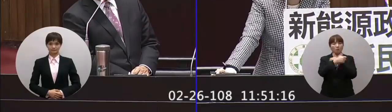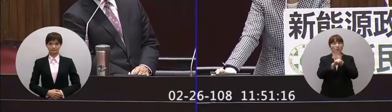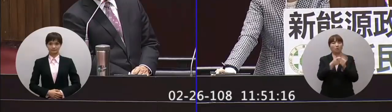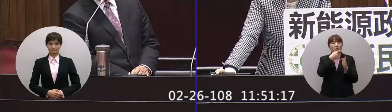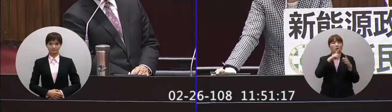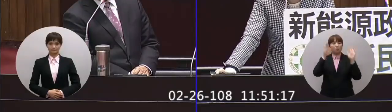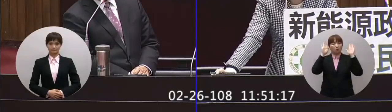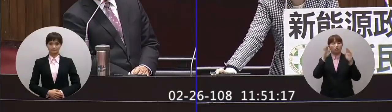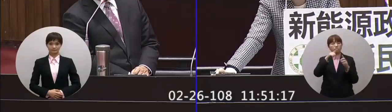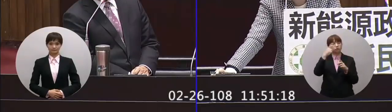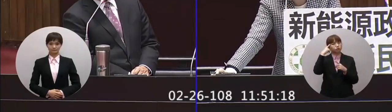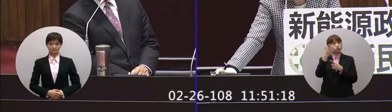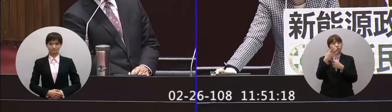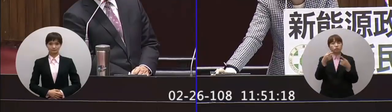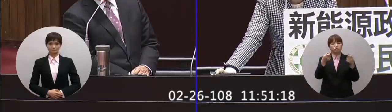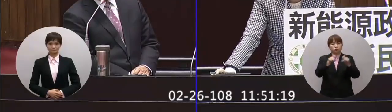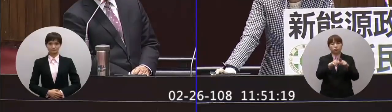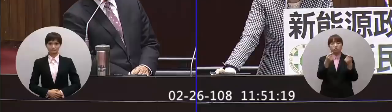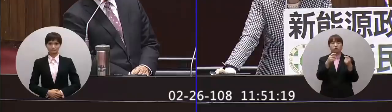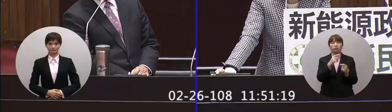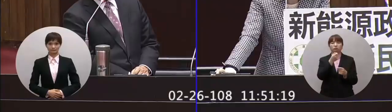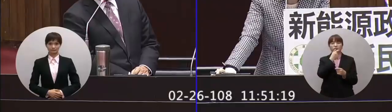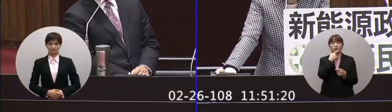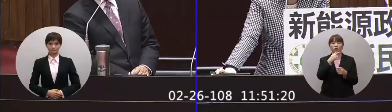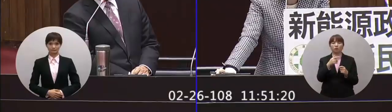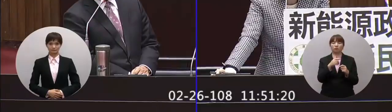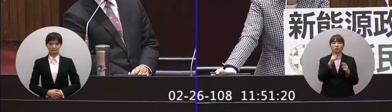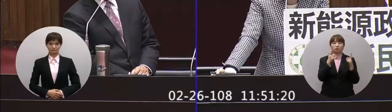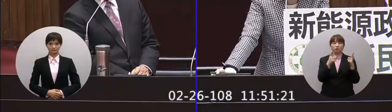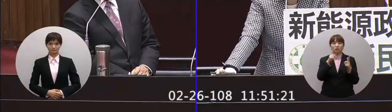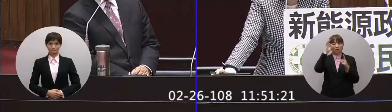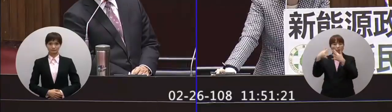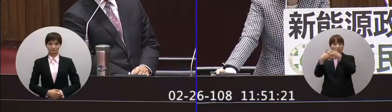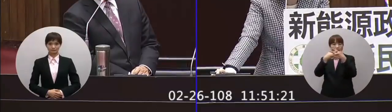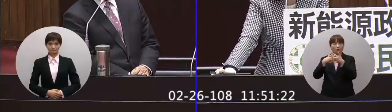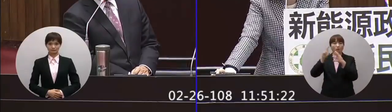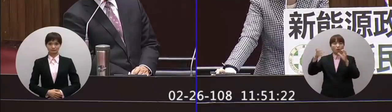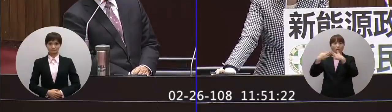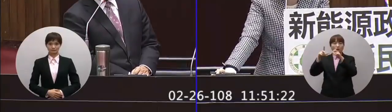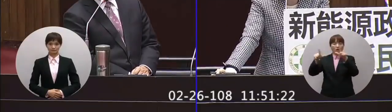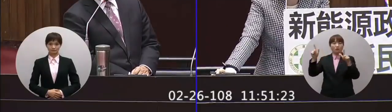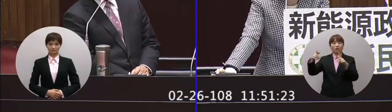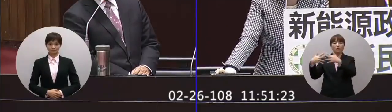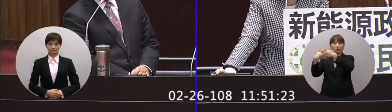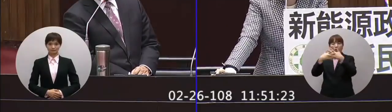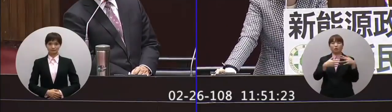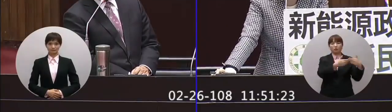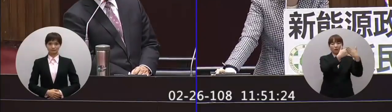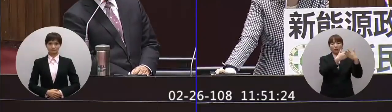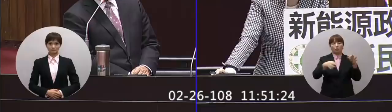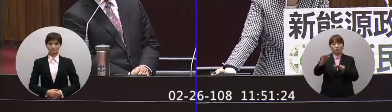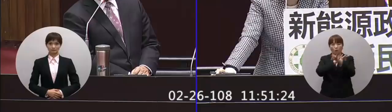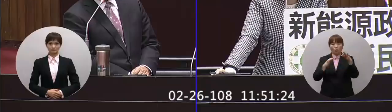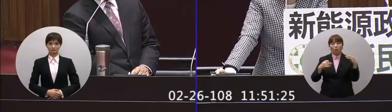降。你这个等号画得太快了。你看看美国，这么大的国家，最近中美贸易大战，到